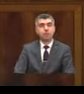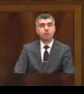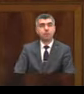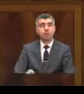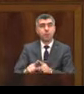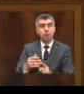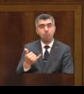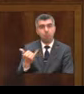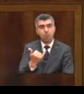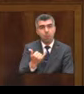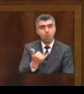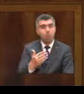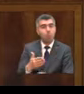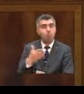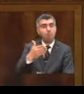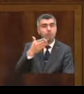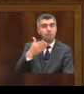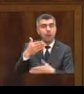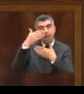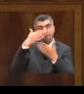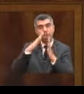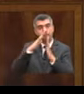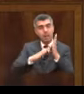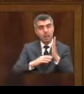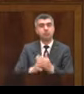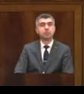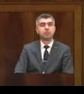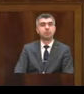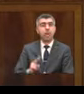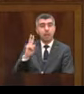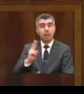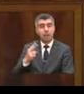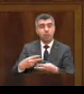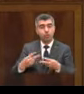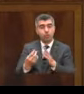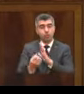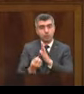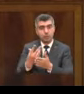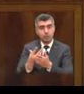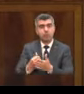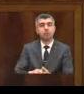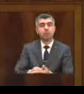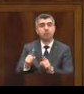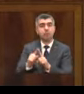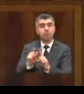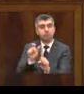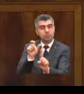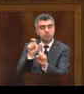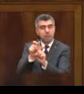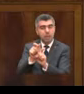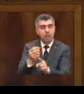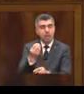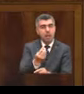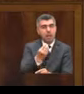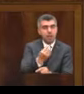المغربية واهتمام بمستقبل المغرب، الطفولة اليوم هناك تم إطلاق خطة وطنية من أجل حماية الأطفال من